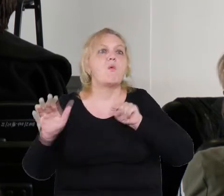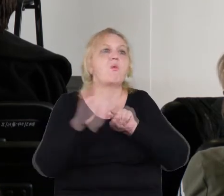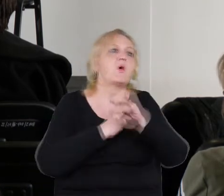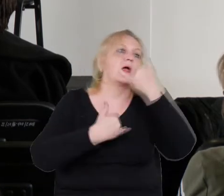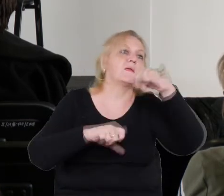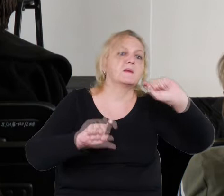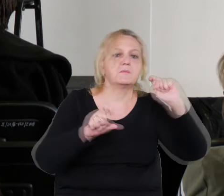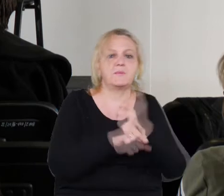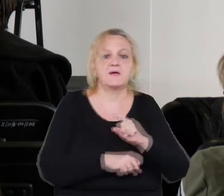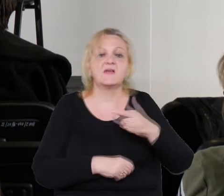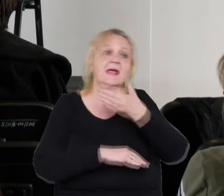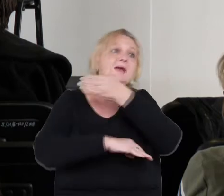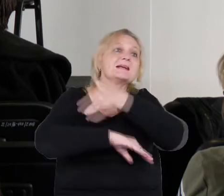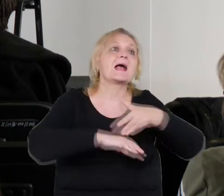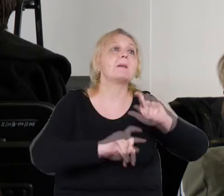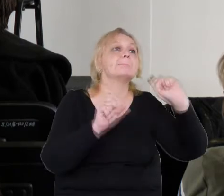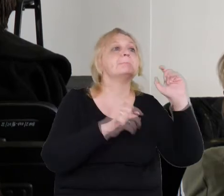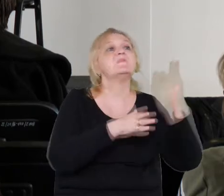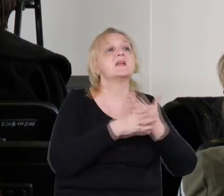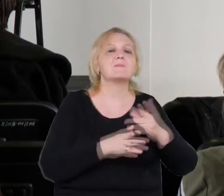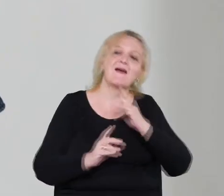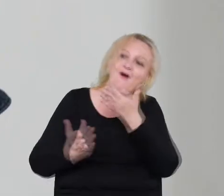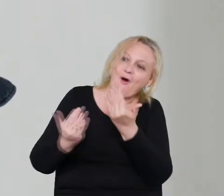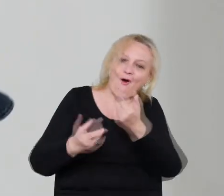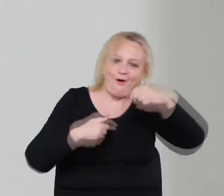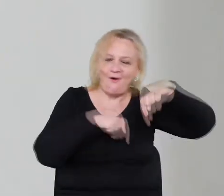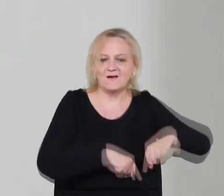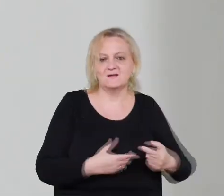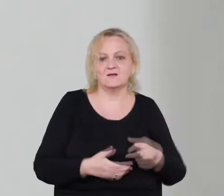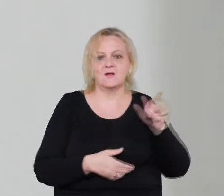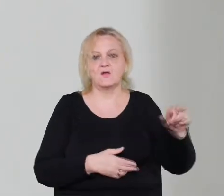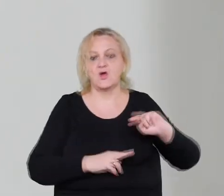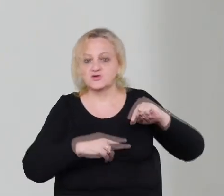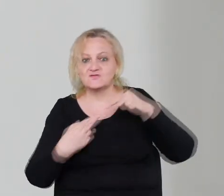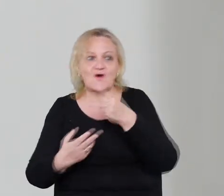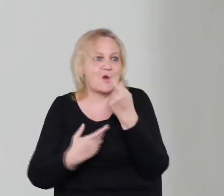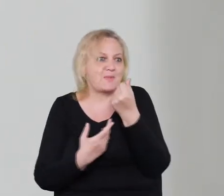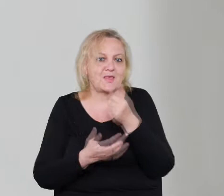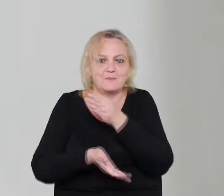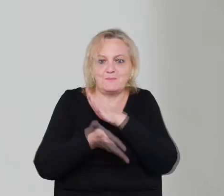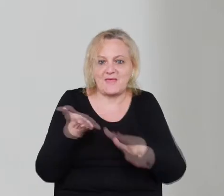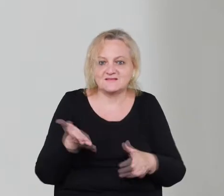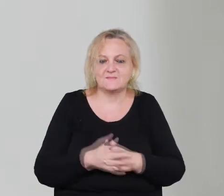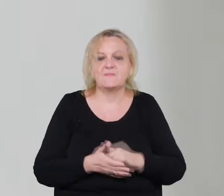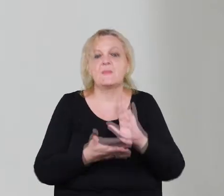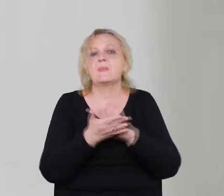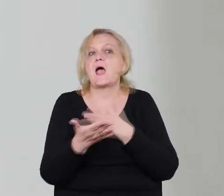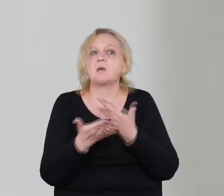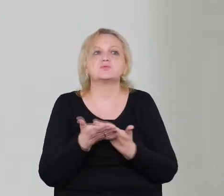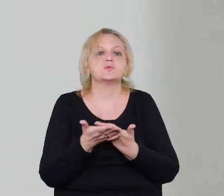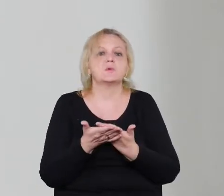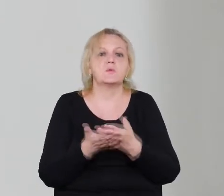bardzo często zachęcamy przez firmy z innych krajów żeby przyjeżdżać torebeczka nie muszą zwracać im kosztów edukacji jak to ma nie wiem na przykład